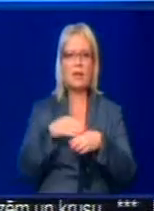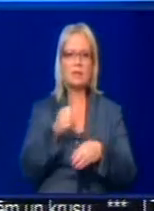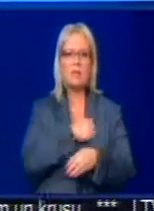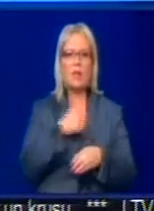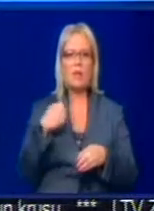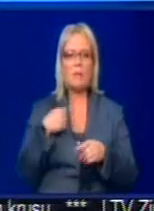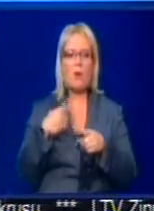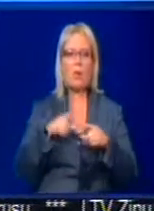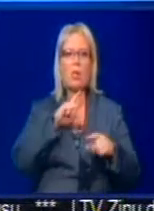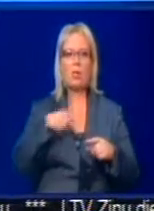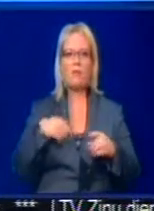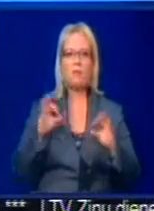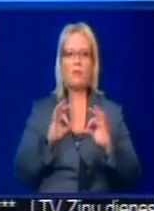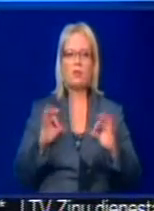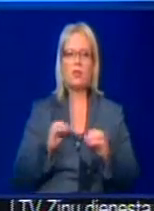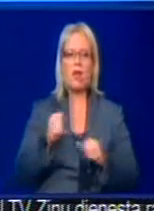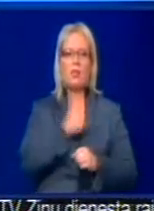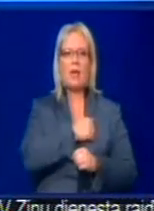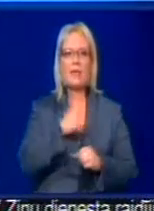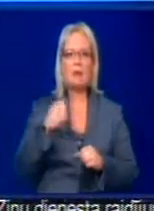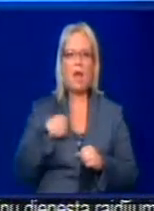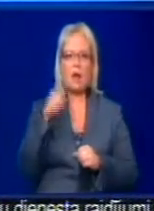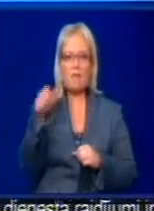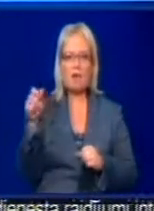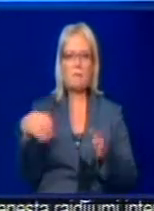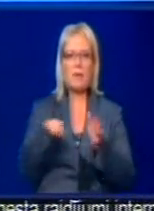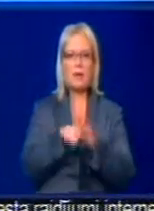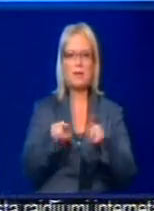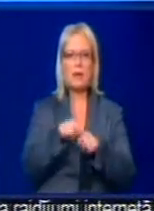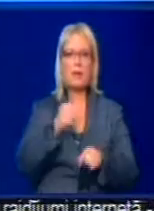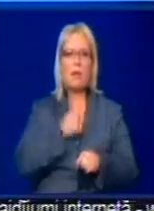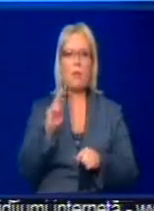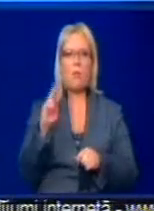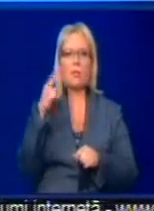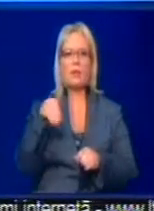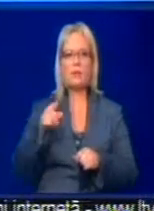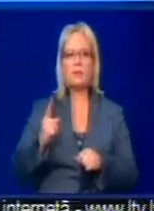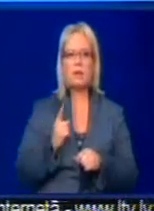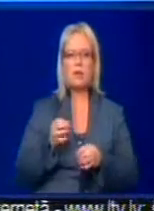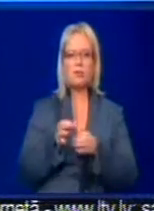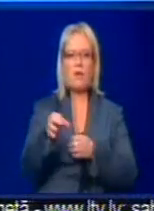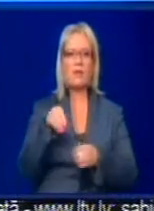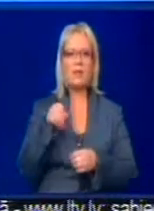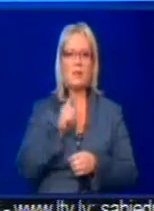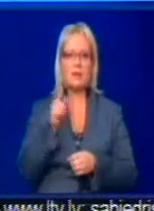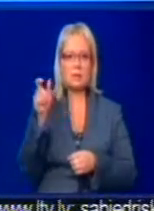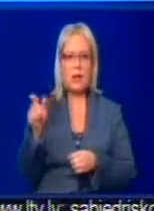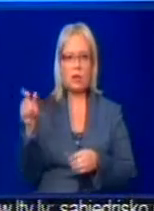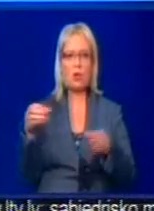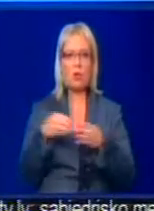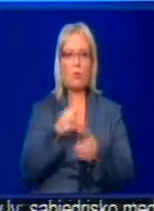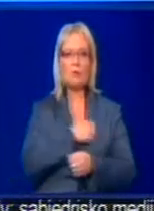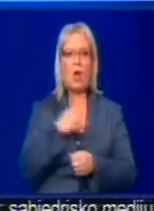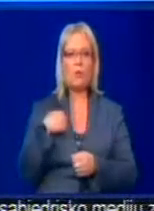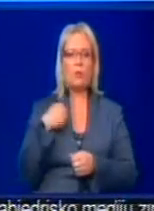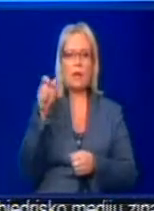Zviedrijas vienībām un Latvijas profesionālā dienesta karavīriem piedalīsies arī Latgales 2. Zemessardzes novada zemessargi. Grupas